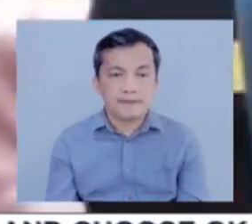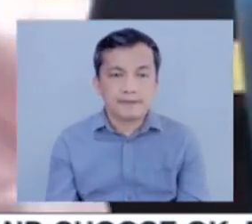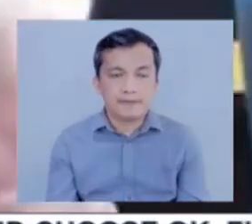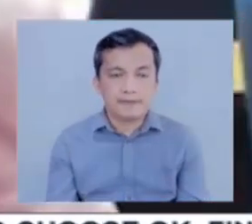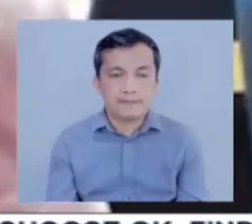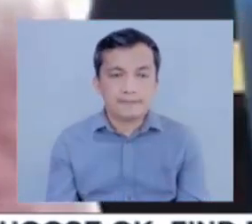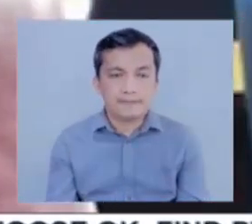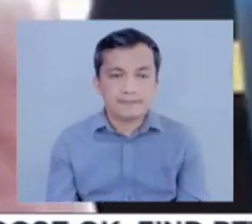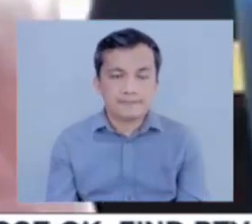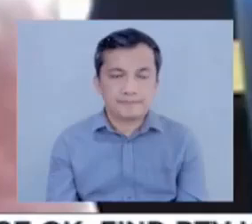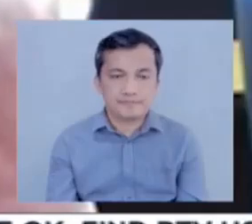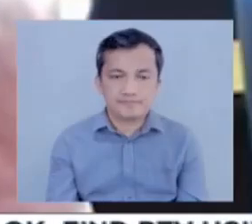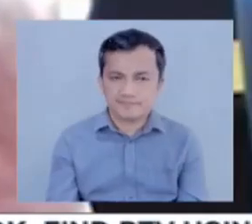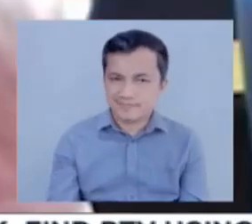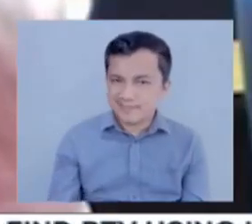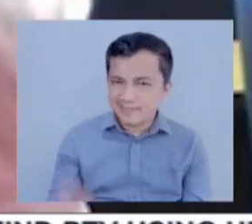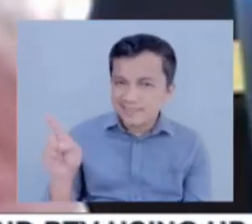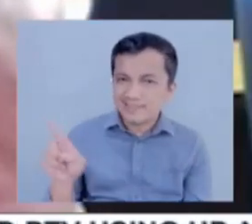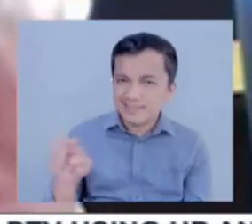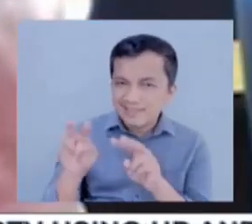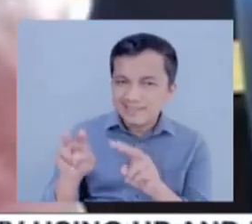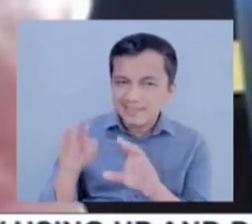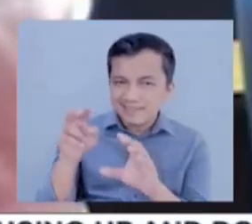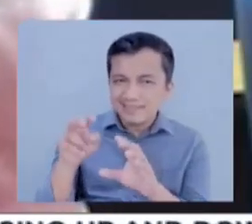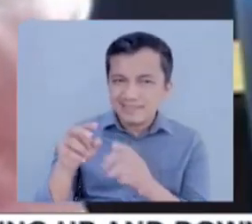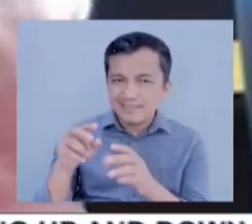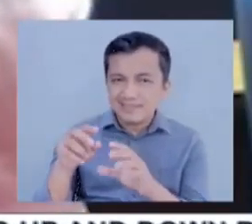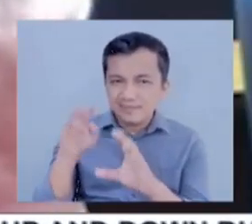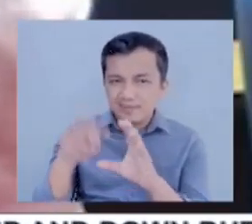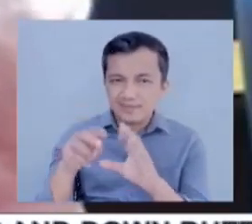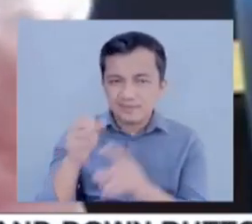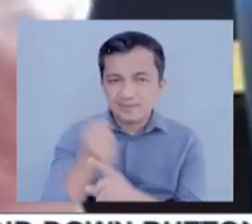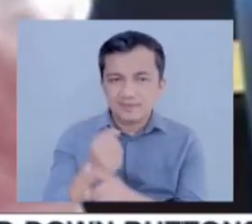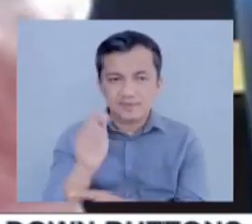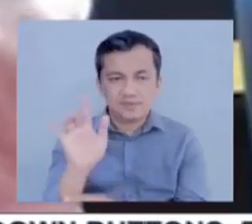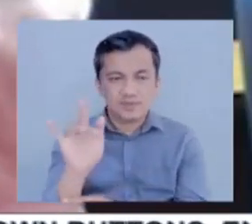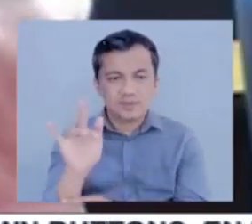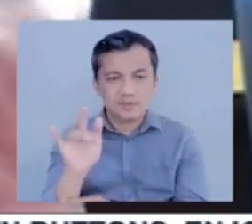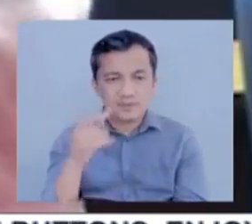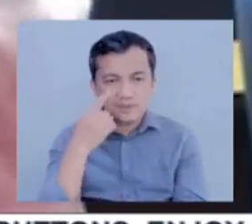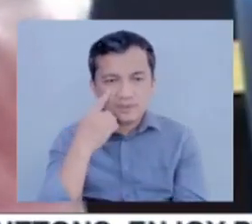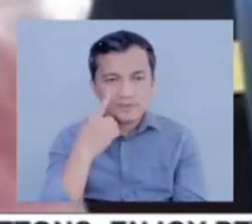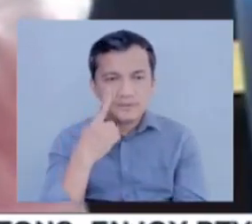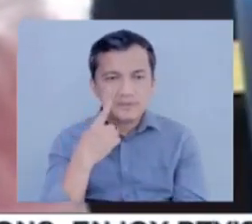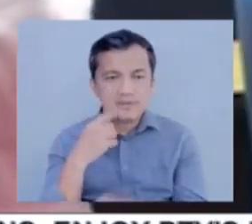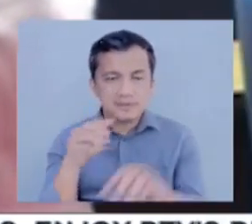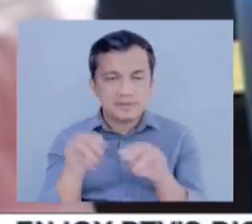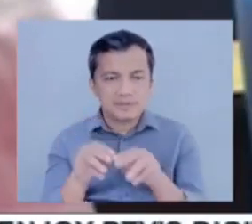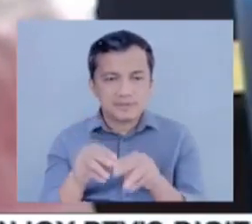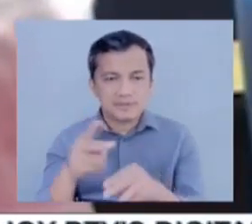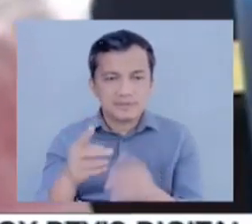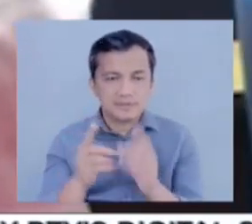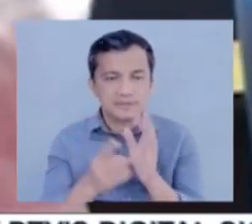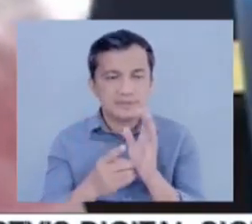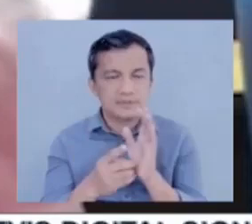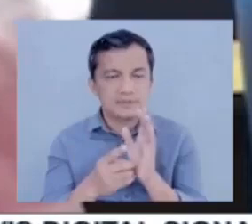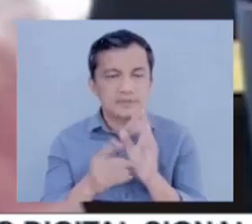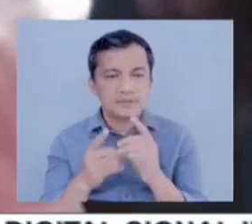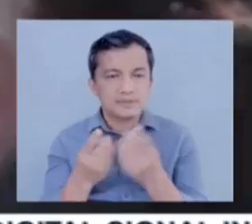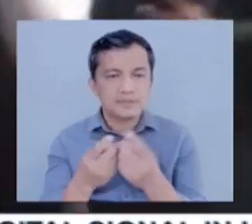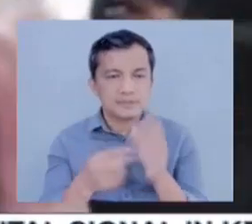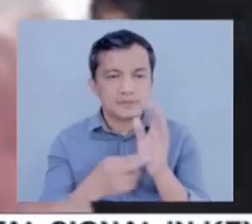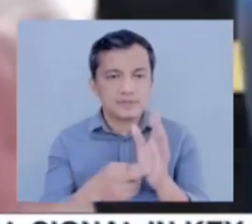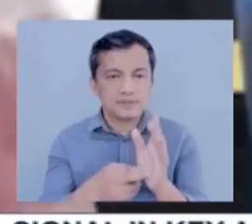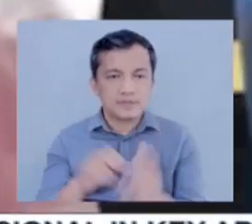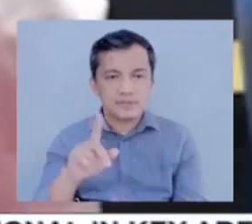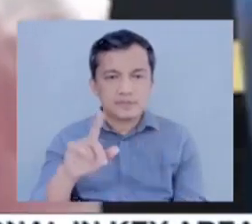Kita sa videong ito noong September 25 na umiiyak si Marikina 2nd District Representative Stella Kimbo at